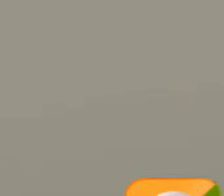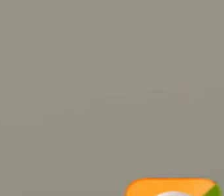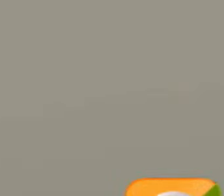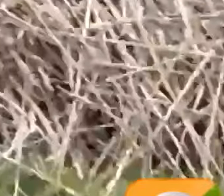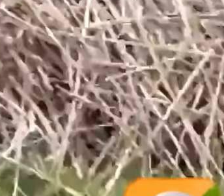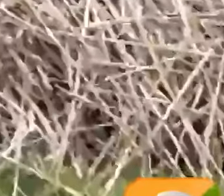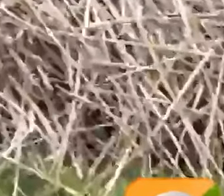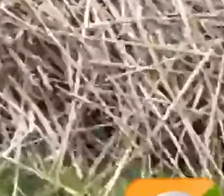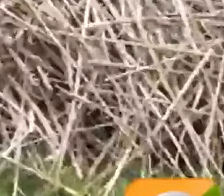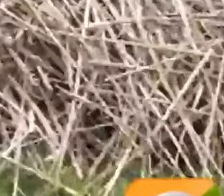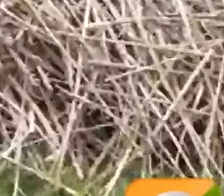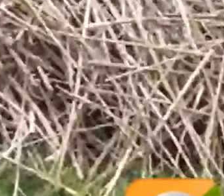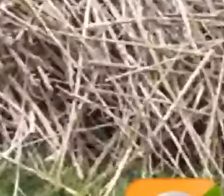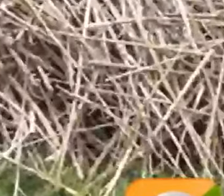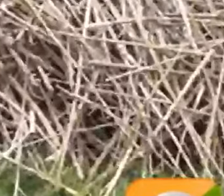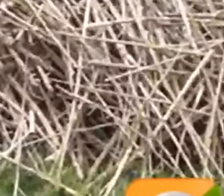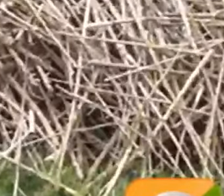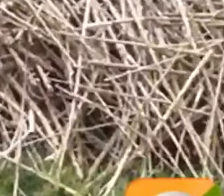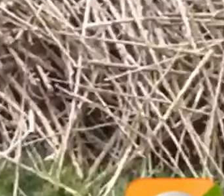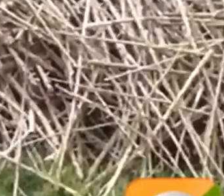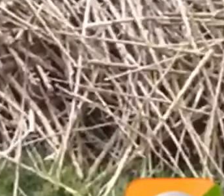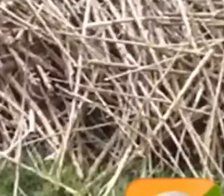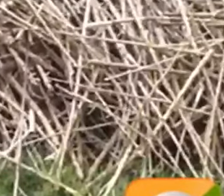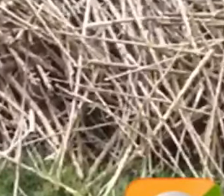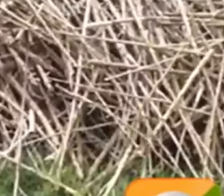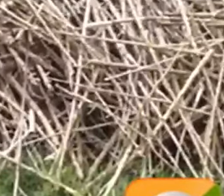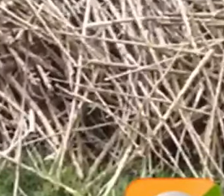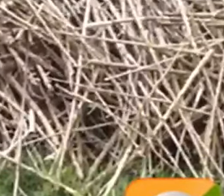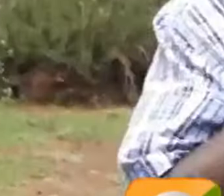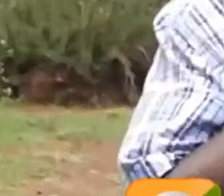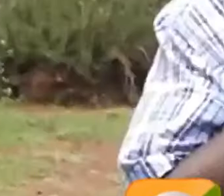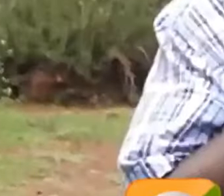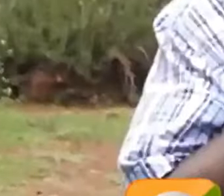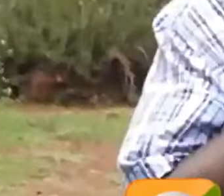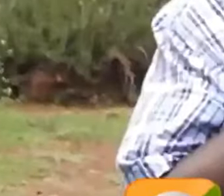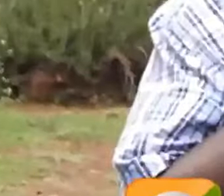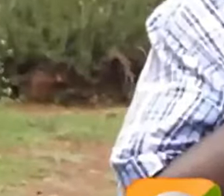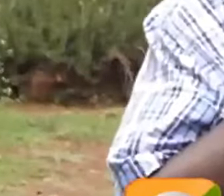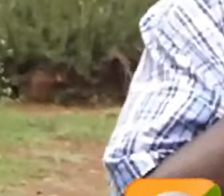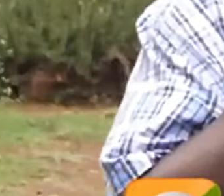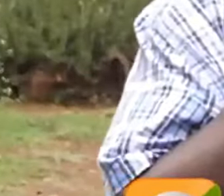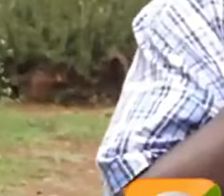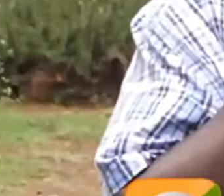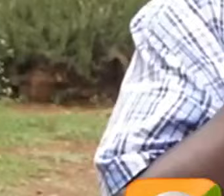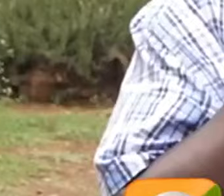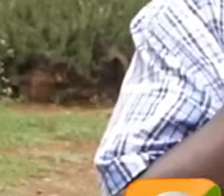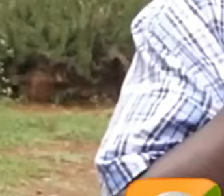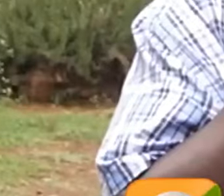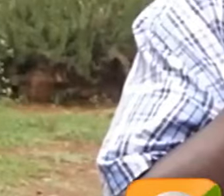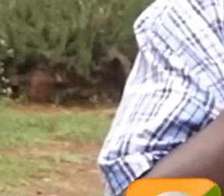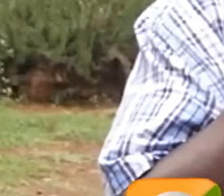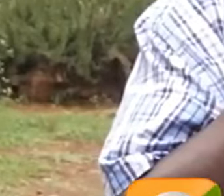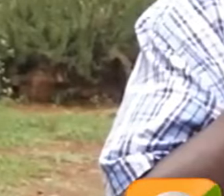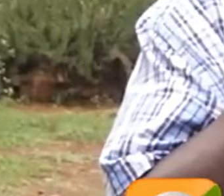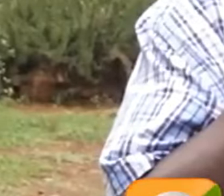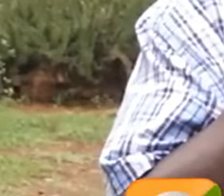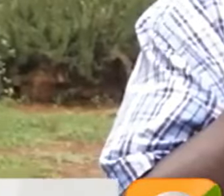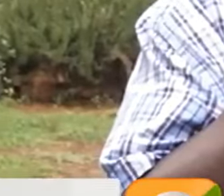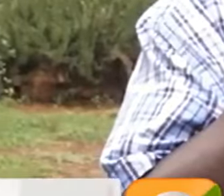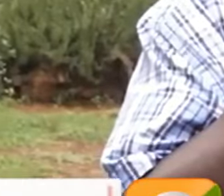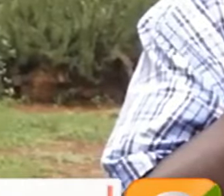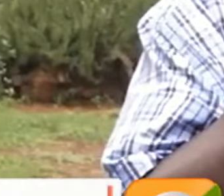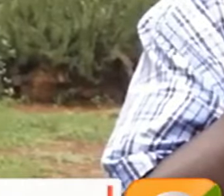ardhi wamekuwa wakiwatembelea na kuwataka kufika kwa ofisi zao. Tunataka kunyang'anywa na serikali,